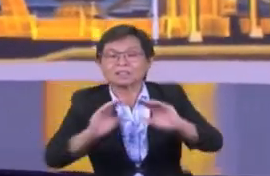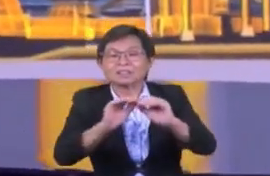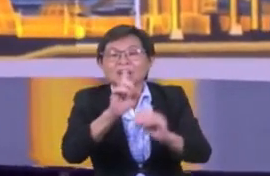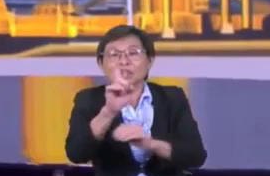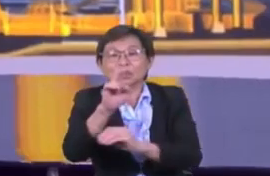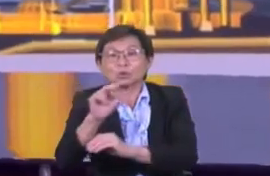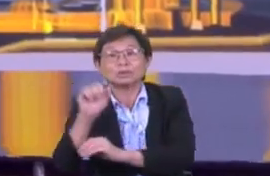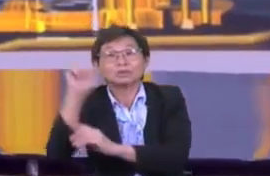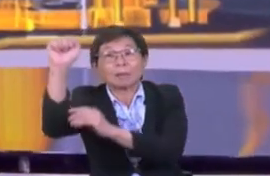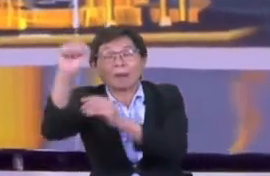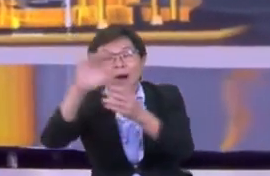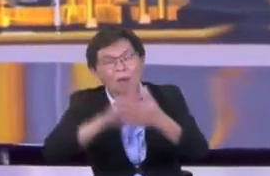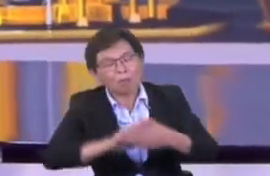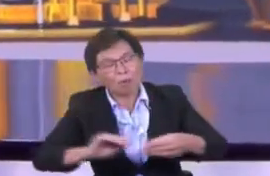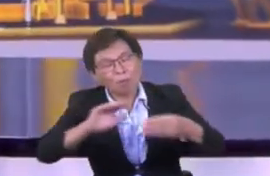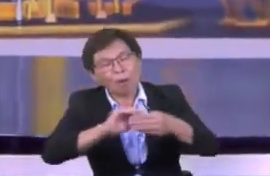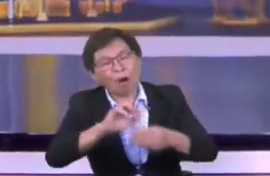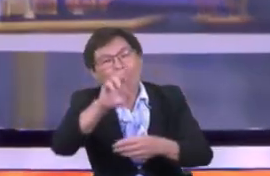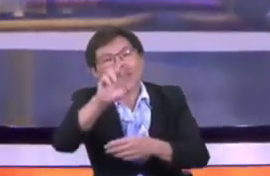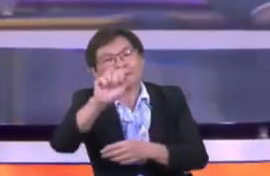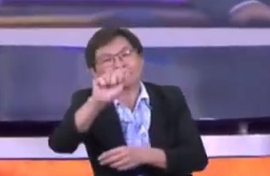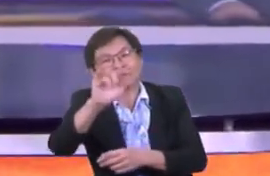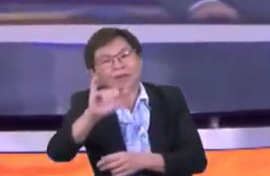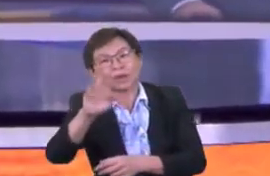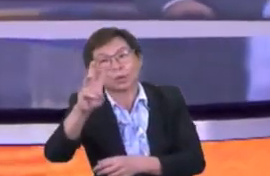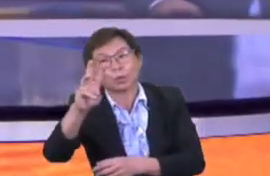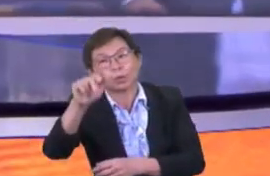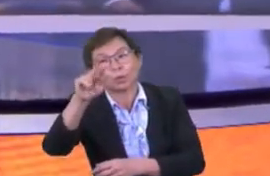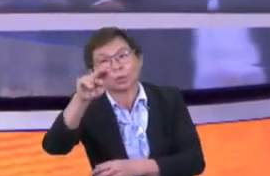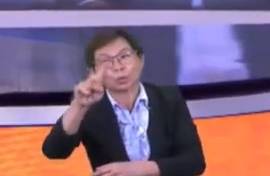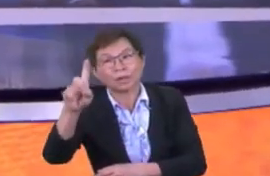indonesia-bahrain hanya bersama redwine Robinson